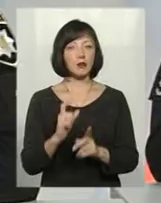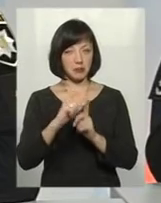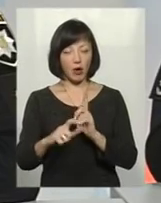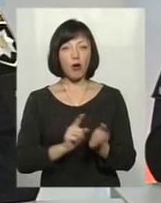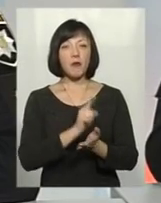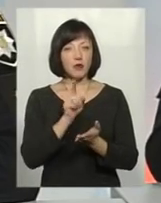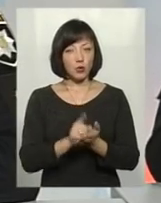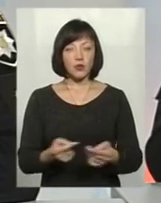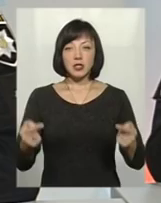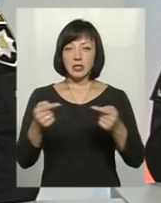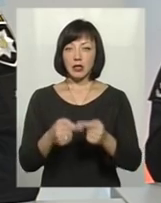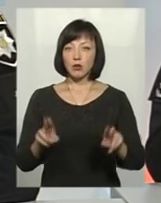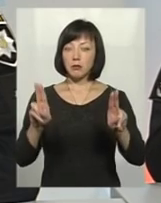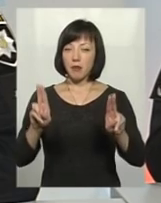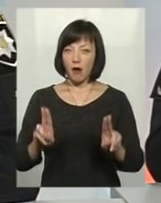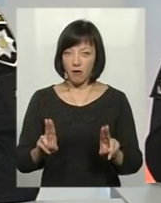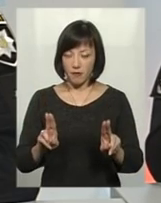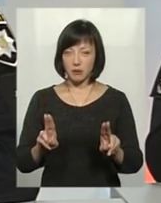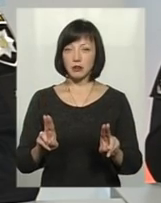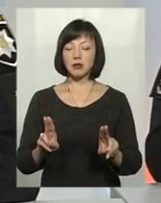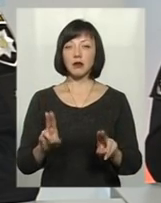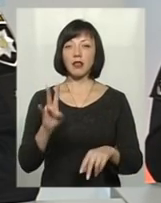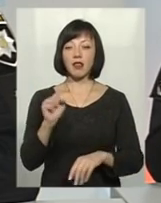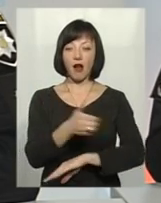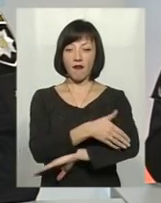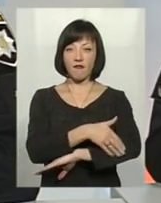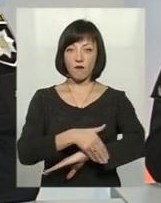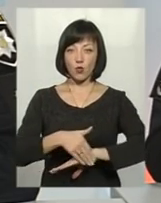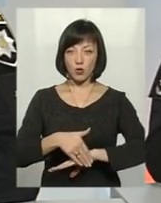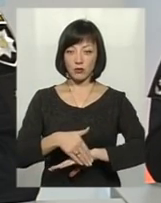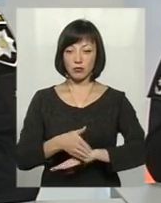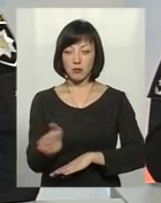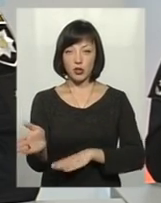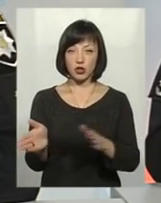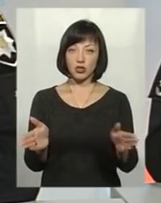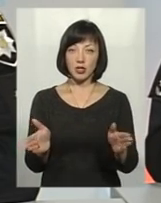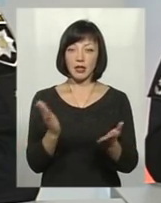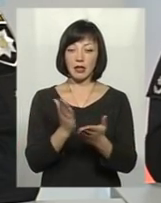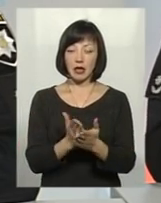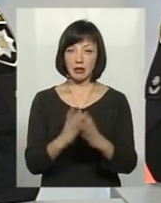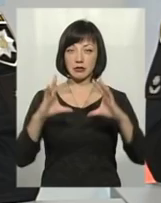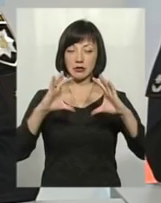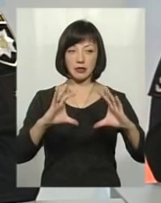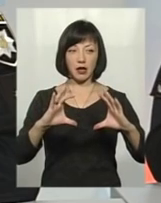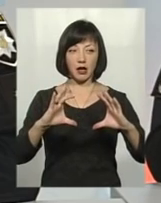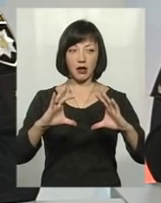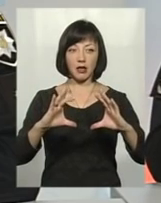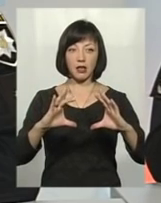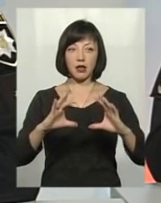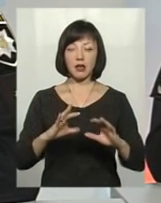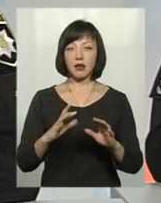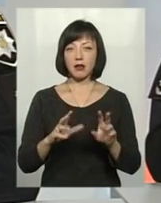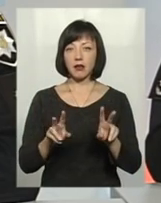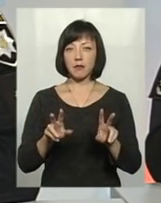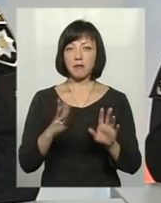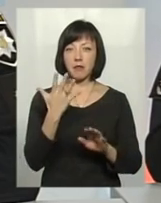Згідно правил дорожнього руху, на вуличній мережі встановлюються відповідні дорожні знаки. Це дорожні знаки 5.38 –